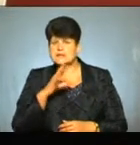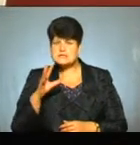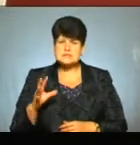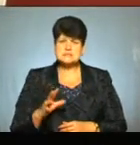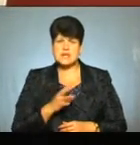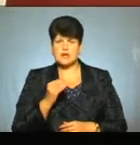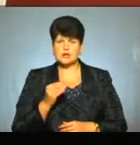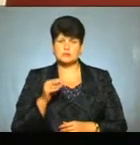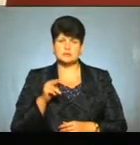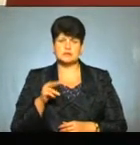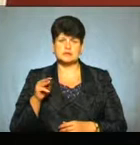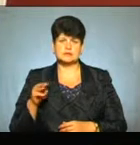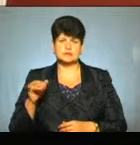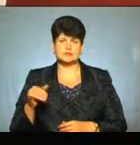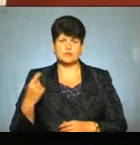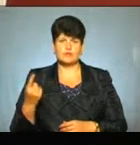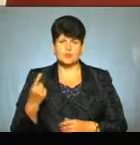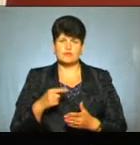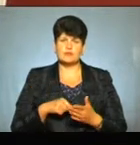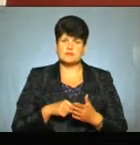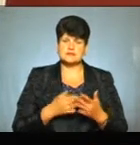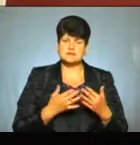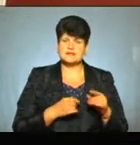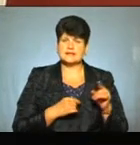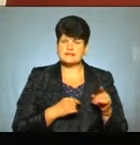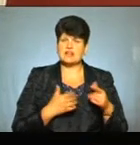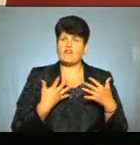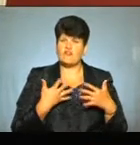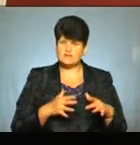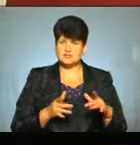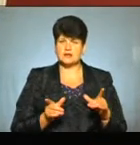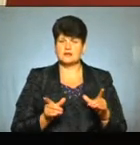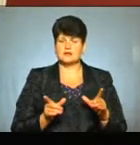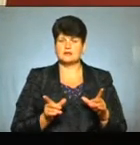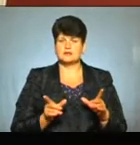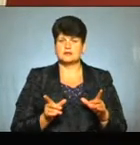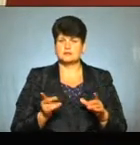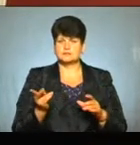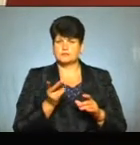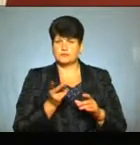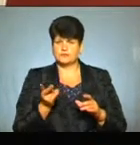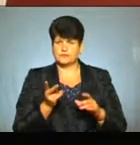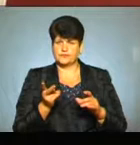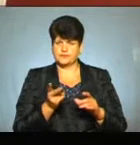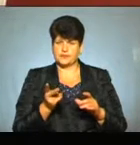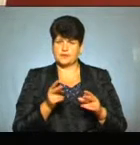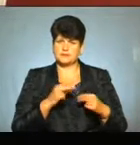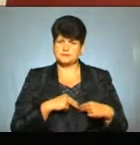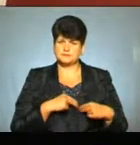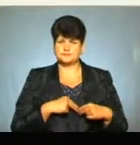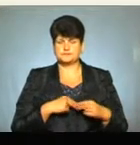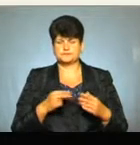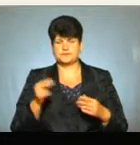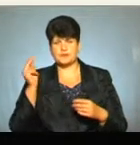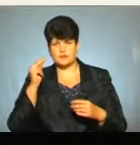загалом профтехучилищ в області і в місті, і скільки з них вже долучилося до дуальної форми? До дуальної форми, зразу